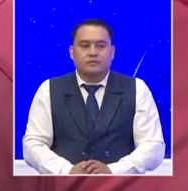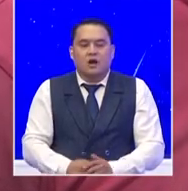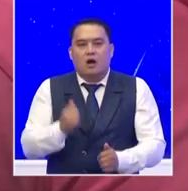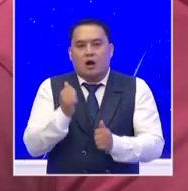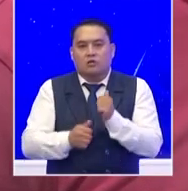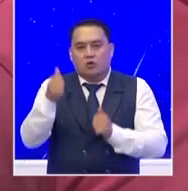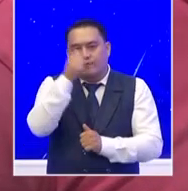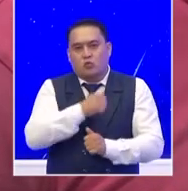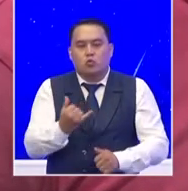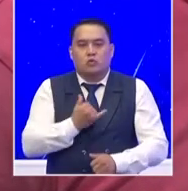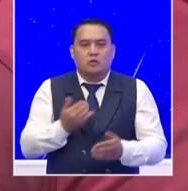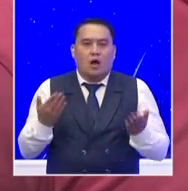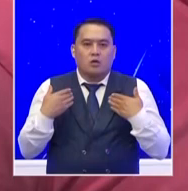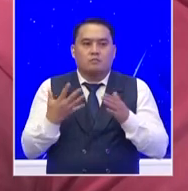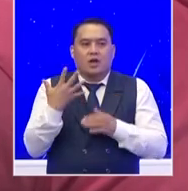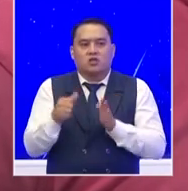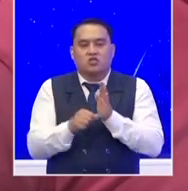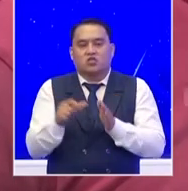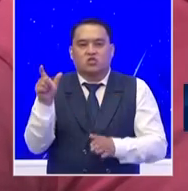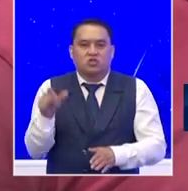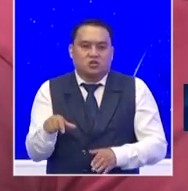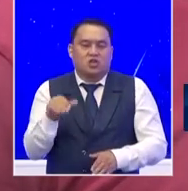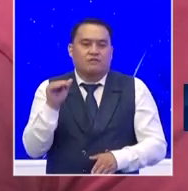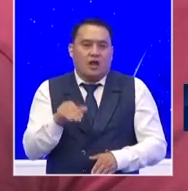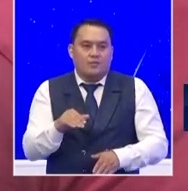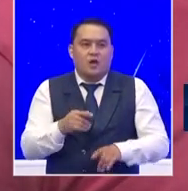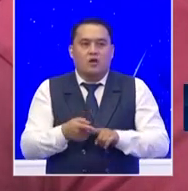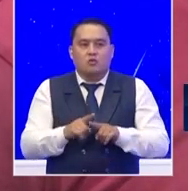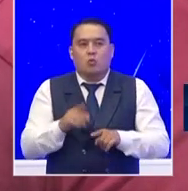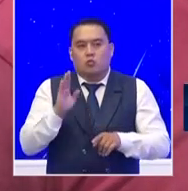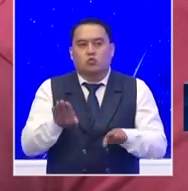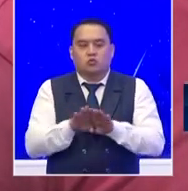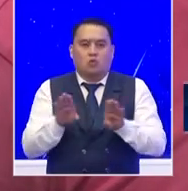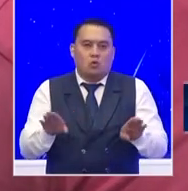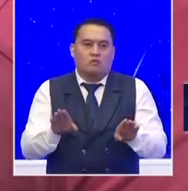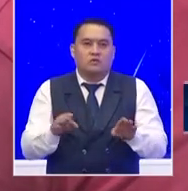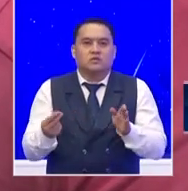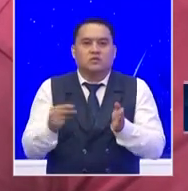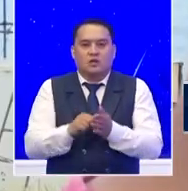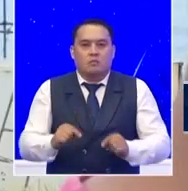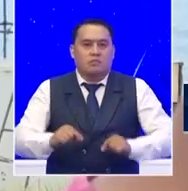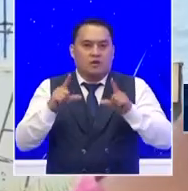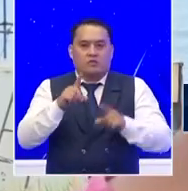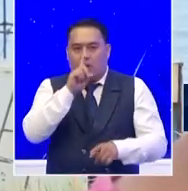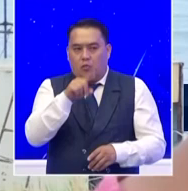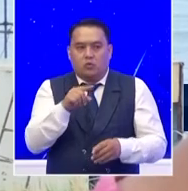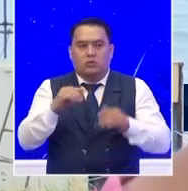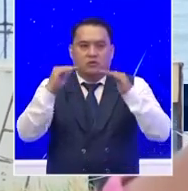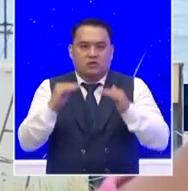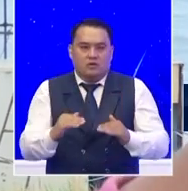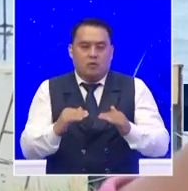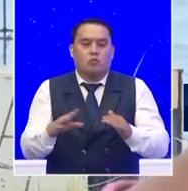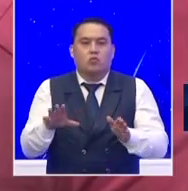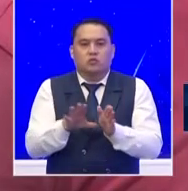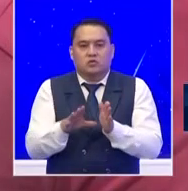Ежегодно у нас отдыхают 5-6 тысяч человек. В этом году не знаем, как сложится ситуация, но ожидаем такой же наплыв. Цены повышать не будем. Они будут даже ниже прошлогодних.